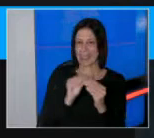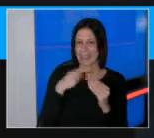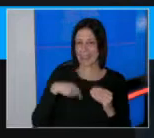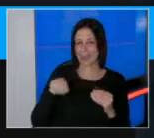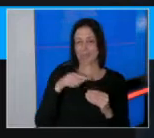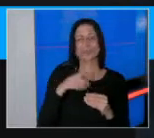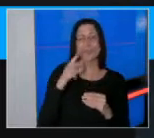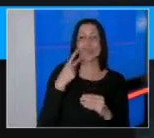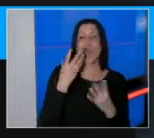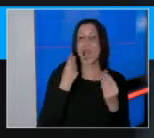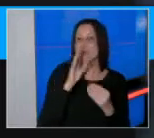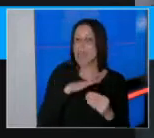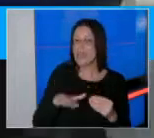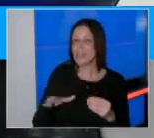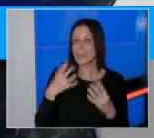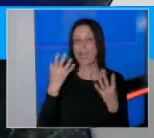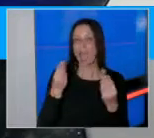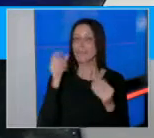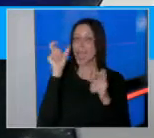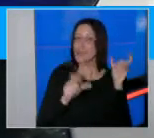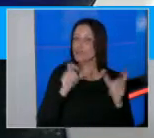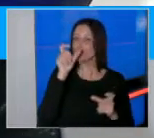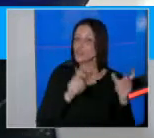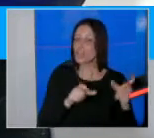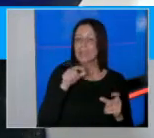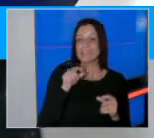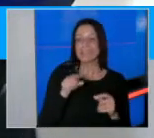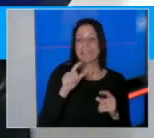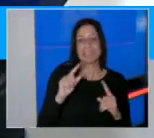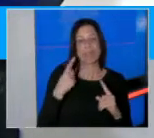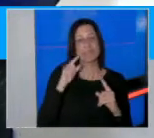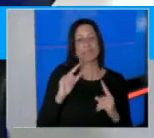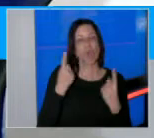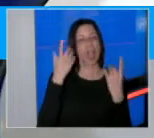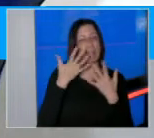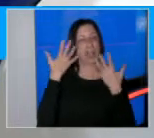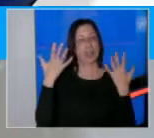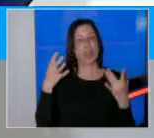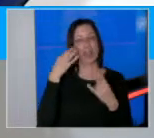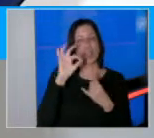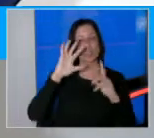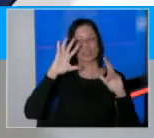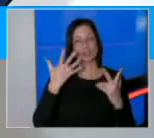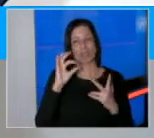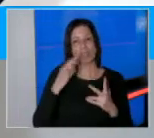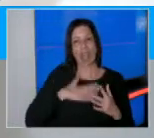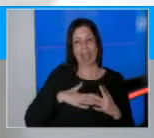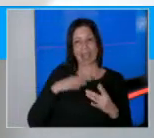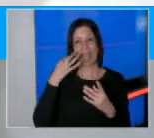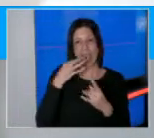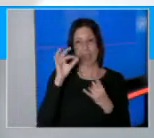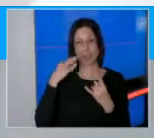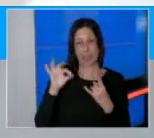גם הרבה ילדים, ראינו גם המון אנשים. זה בעצם מאורע מאוד גדול, נר שמיני של חנוכה.